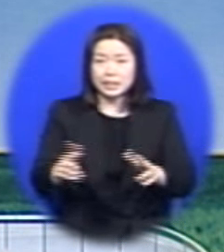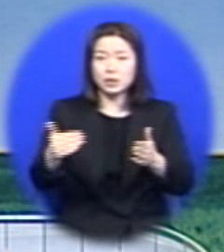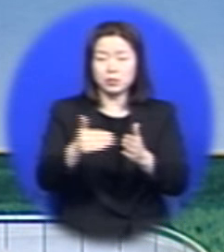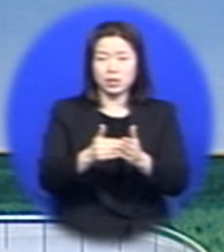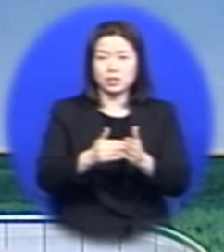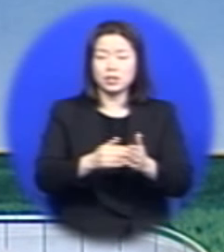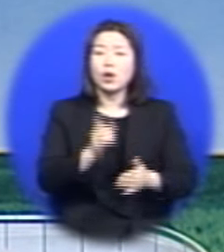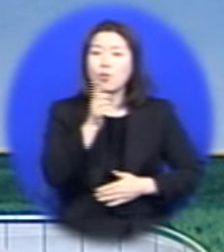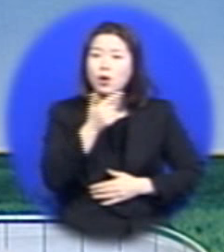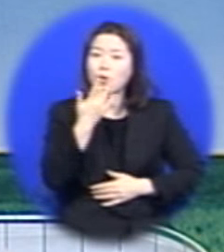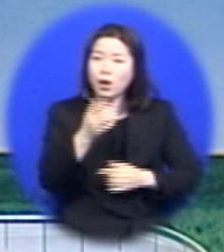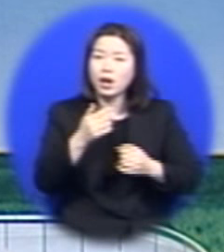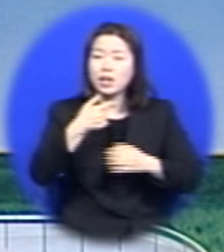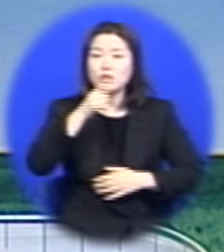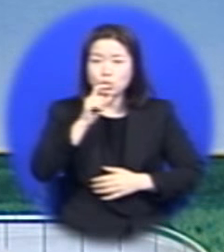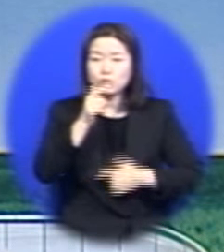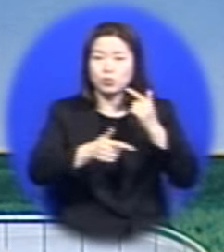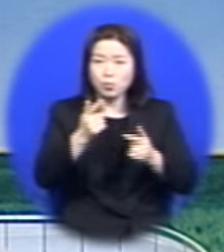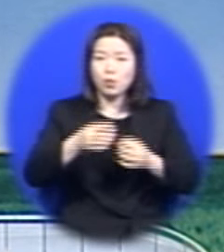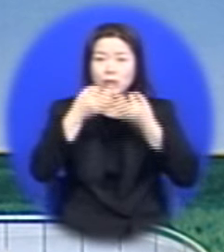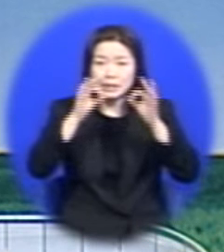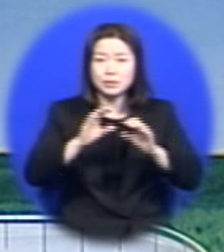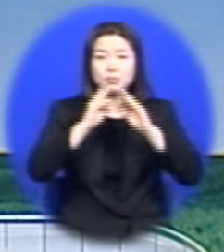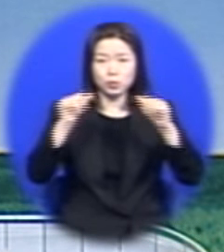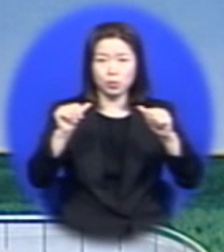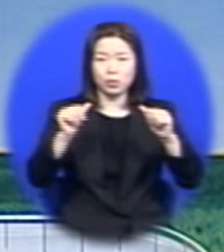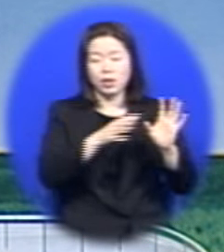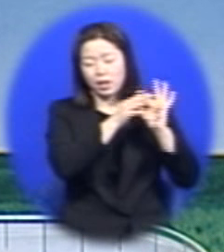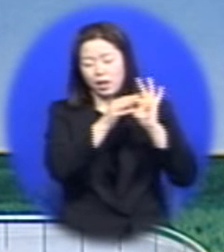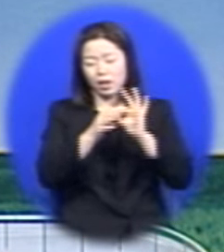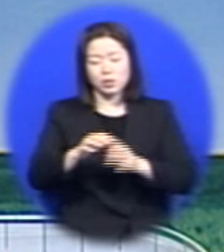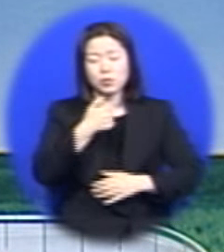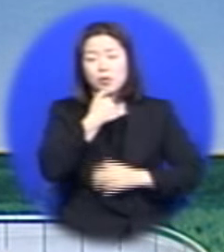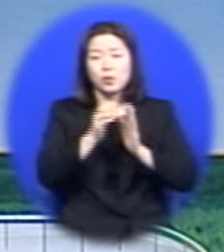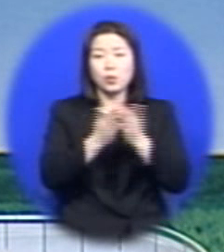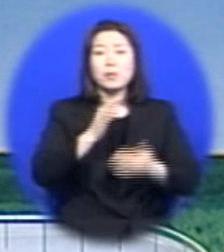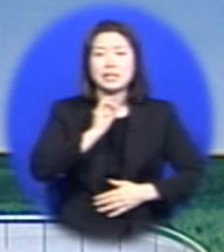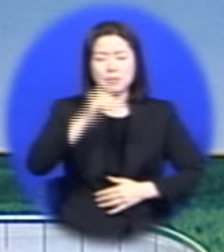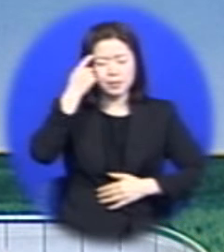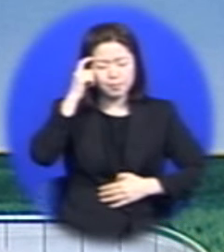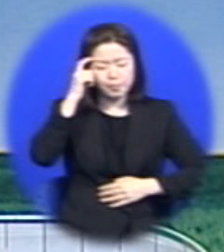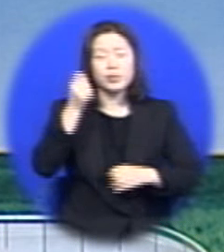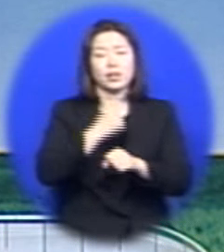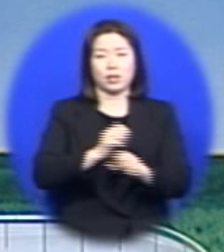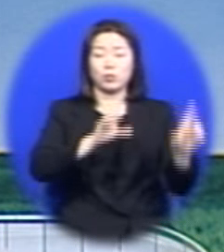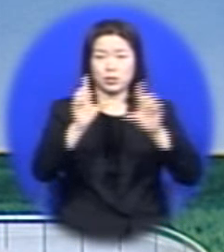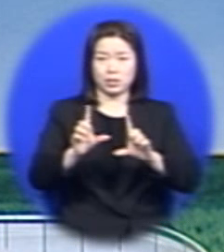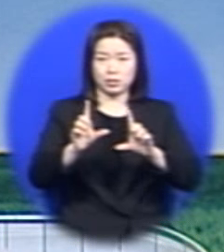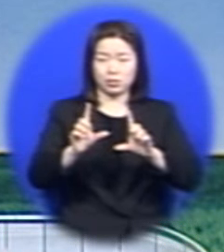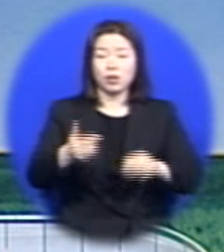수, 목, 금, 토 매일 로마서를 묵상하고 살았습니다. 여러분들은 주일에 한 30,